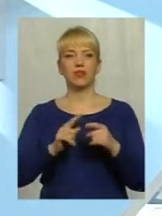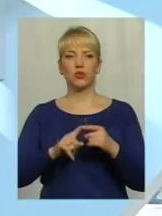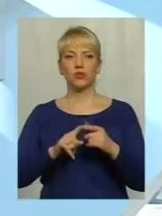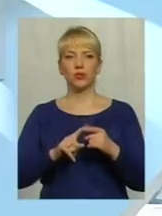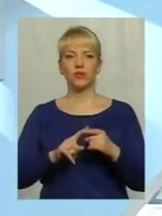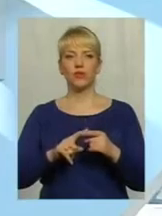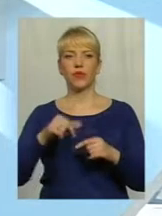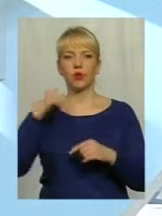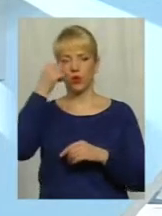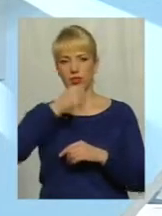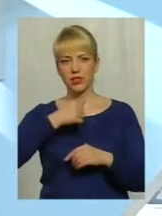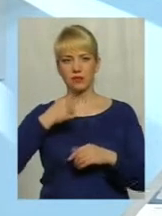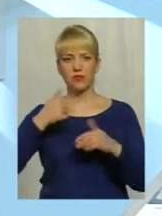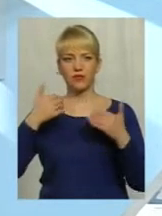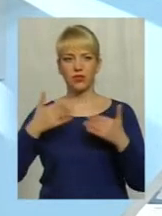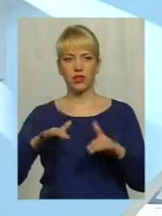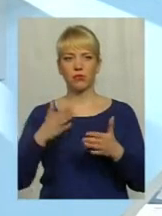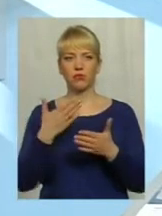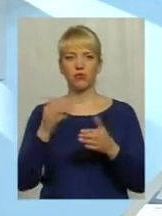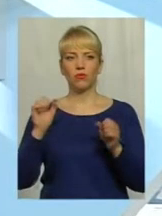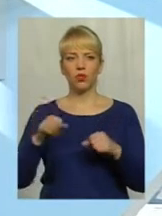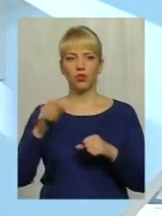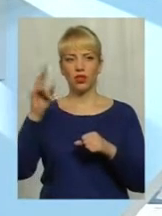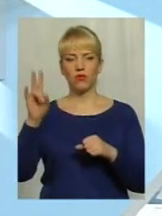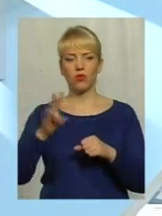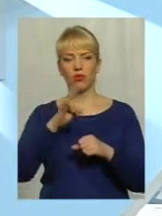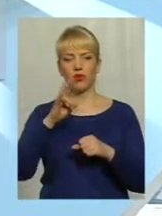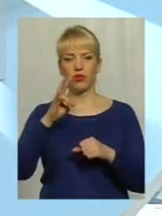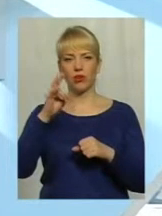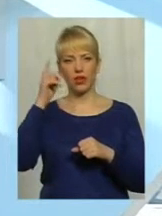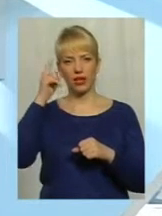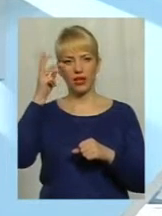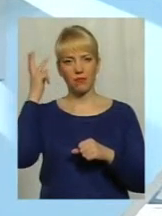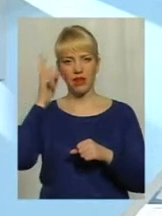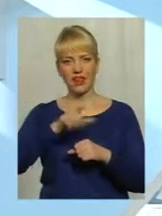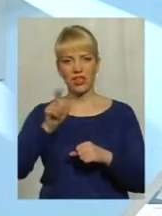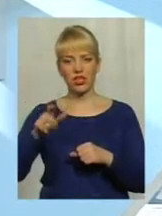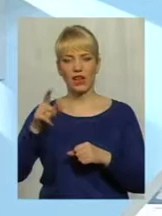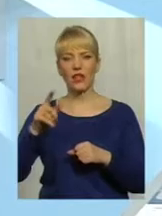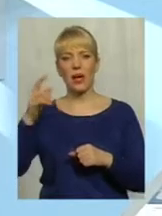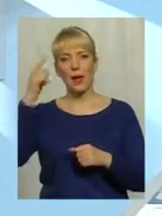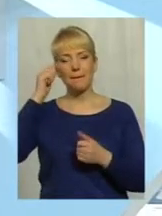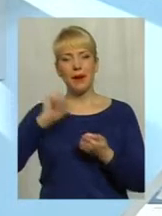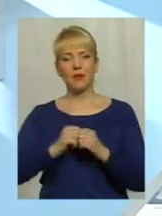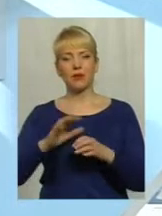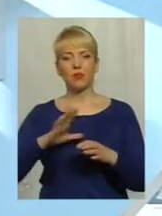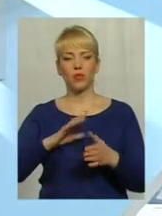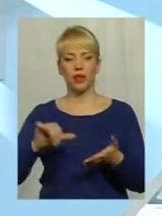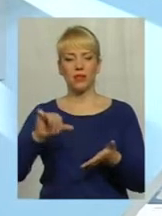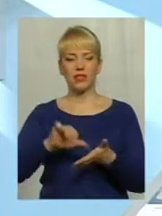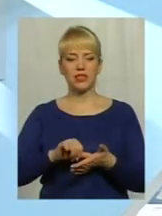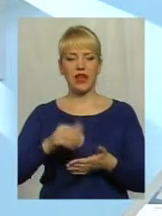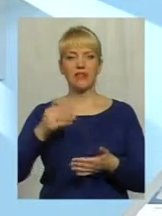році вже, можливо, хмельничани, пам'ятаю, тут була представлена п'єса, така